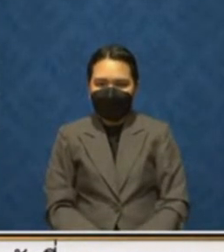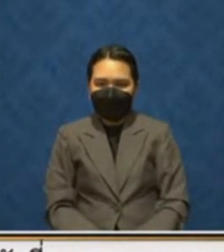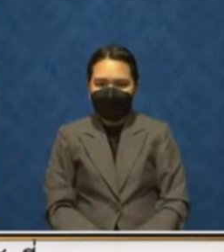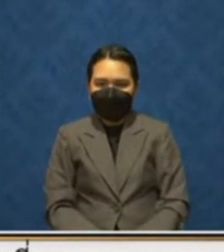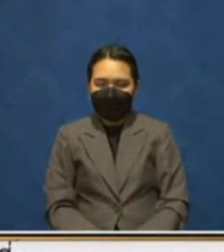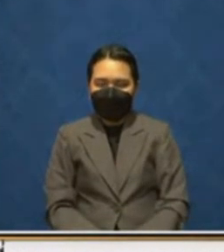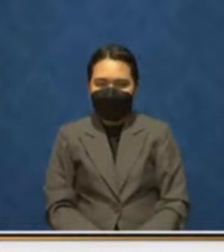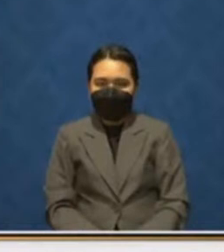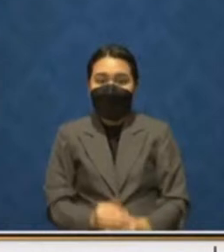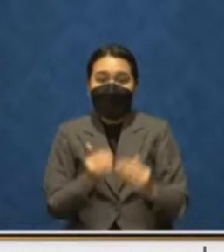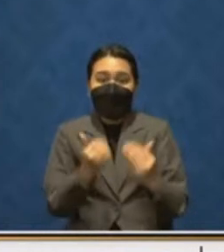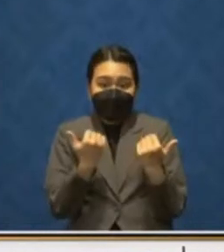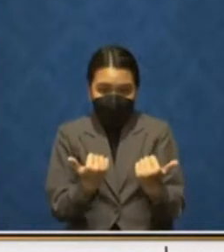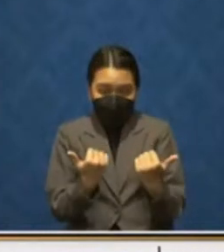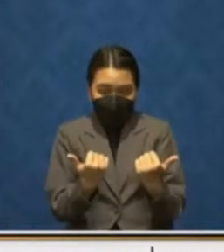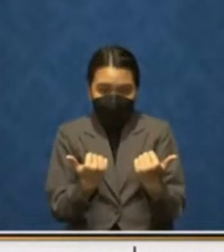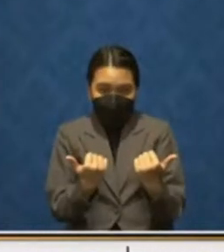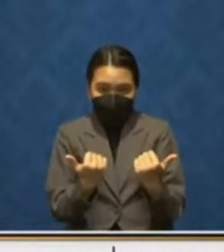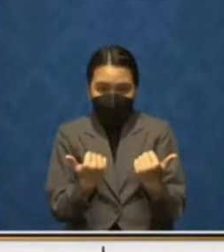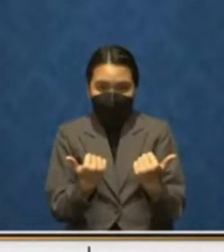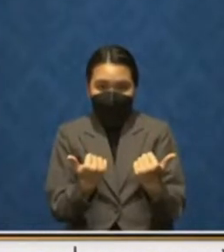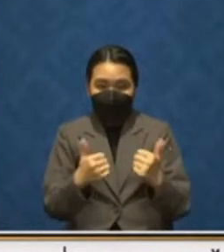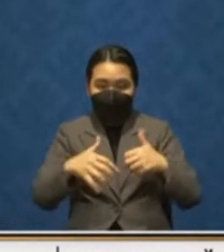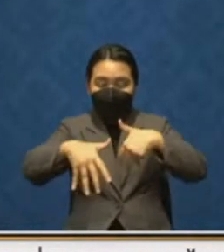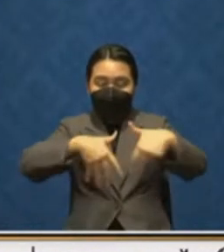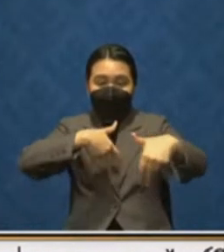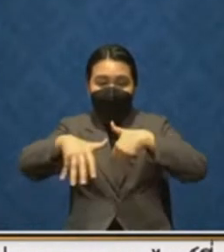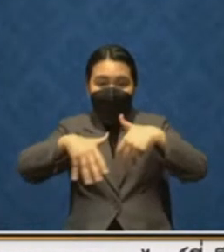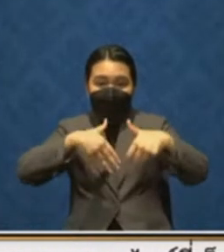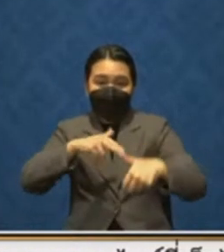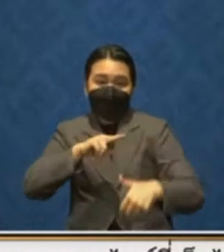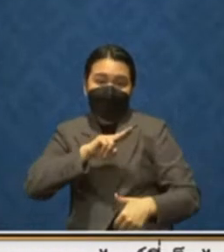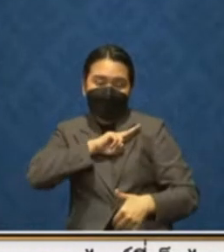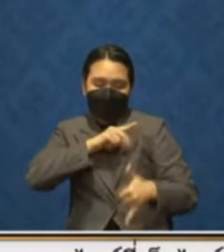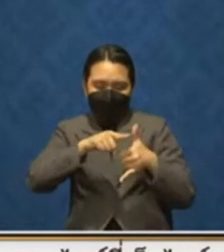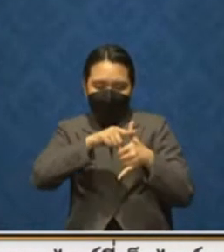ปัจจุบันอัตราการฆ่าตัวตายของไทย